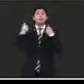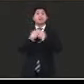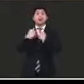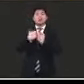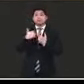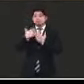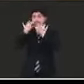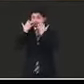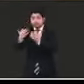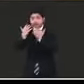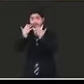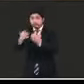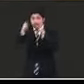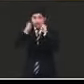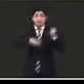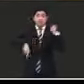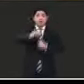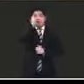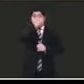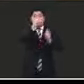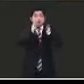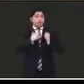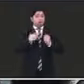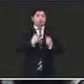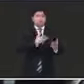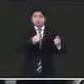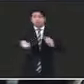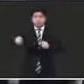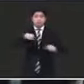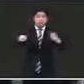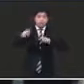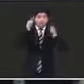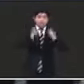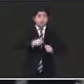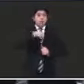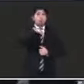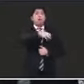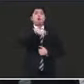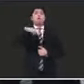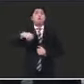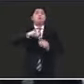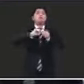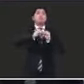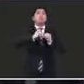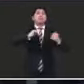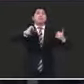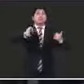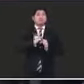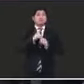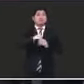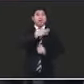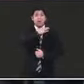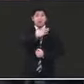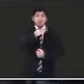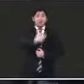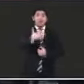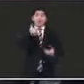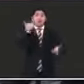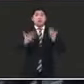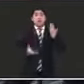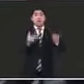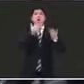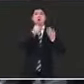ve kolaylaştırıcı rolü başta olmak üzere bölgesel krizler karşısında sergilediği dengeli